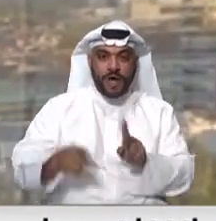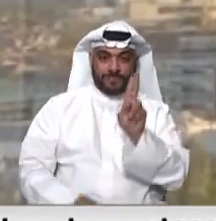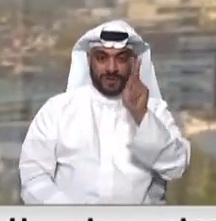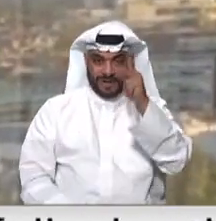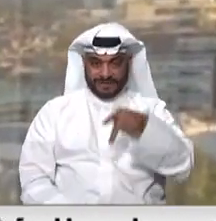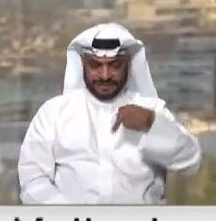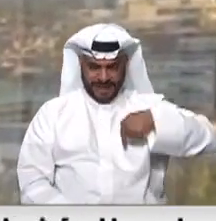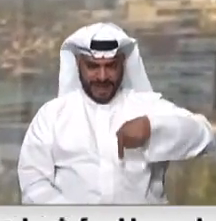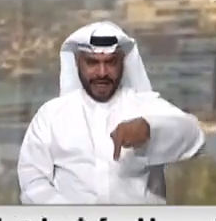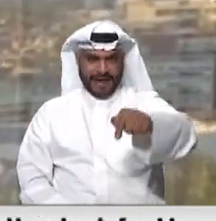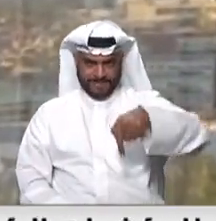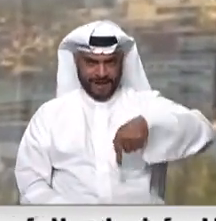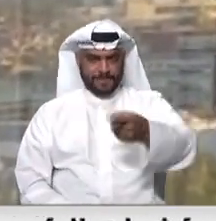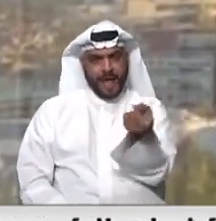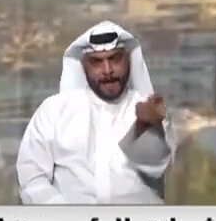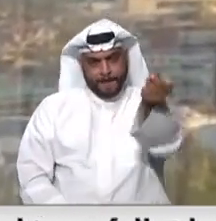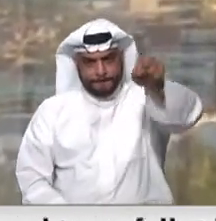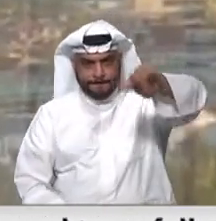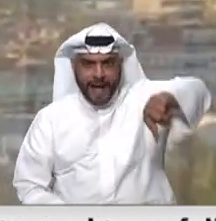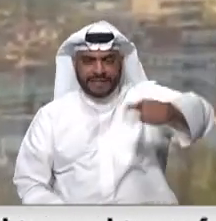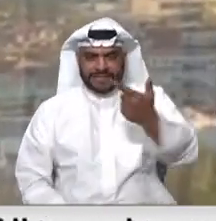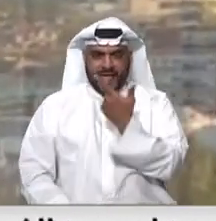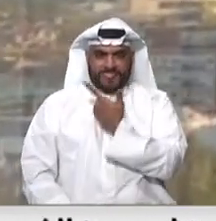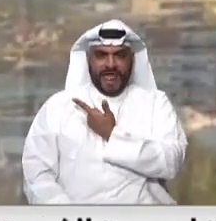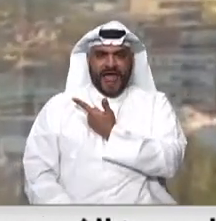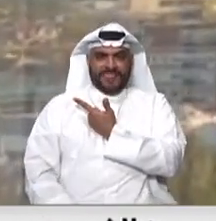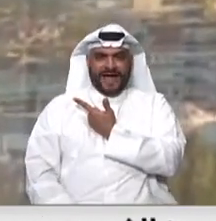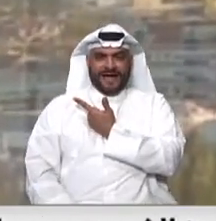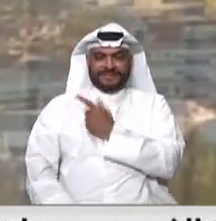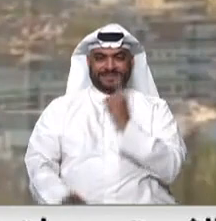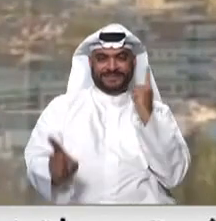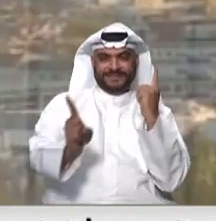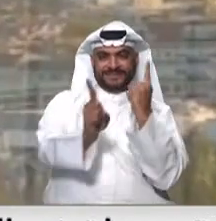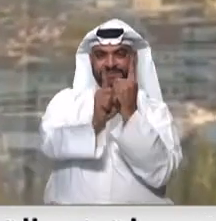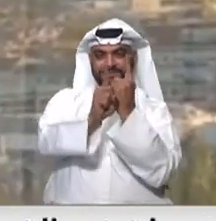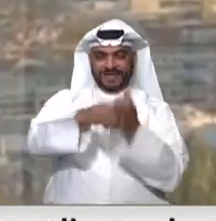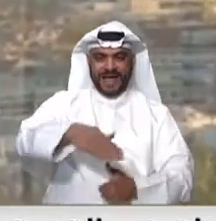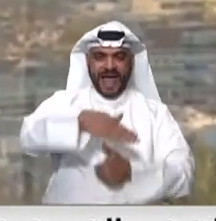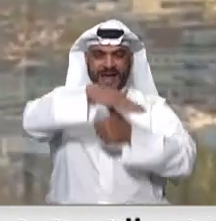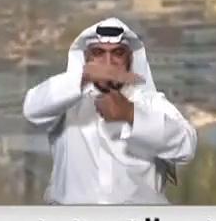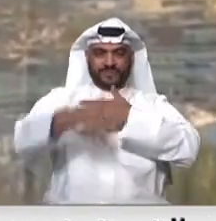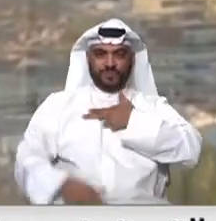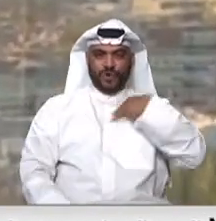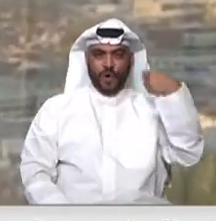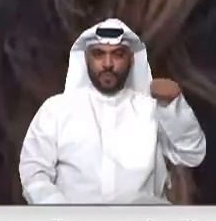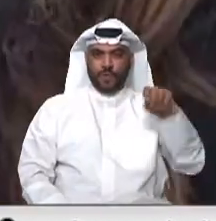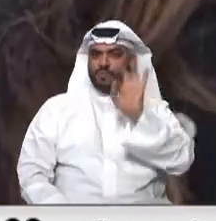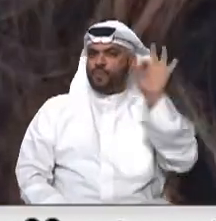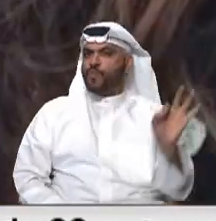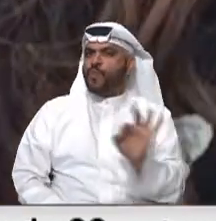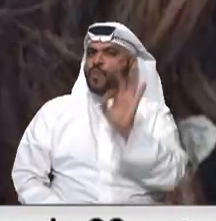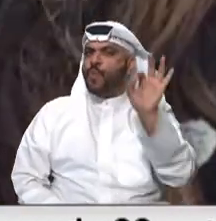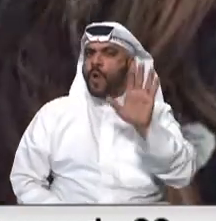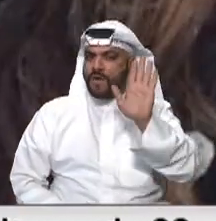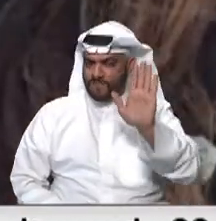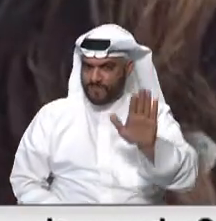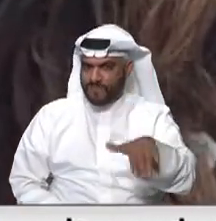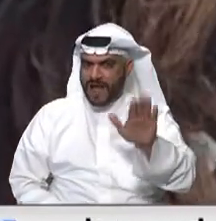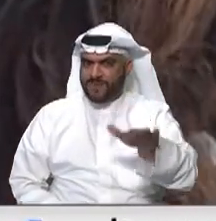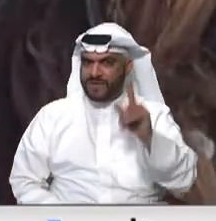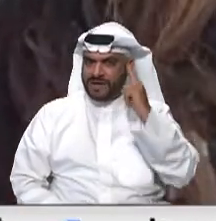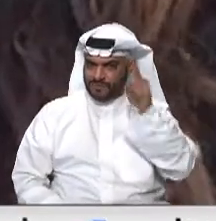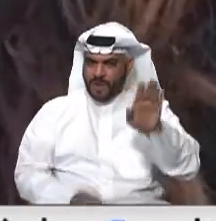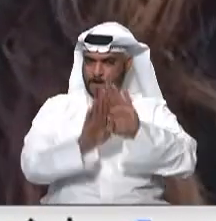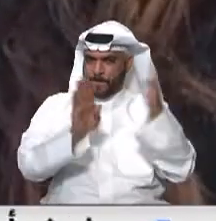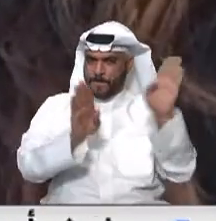يلتقي سموه غدا الثلاثاء رئيس الوزراء البريطاني ريشي سوناك في مقر الرئاسة في 10